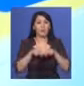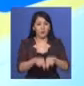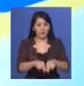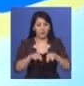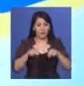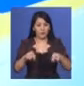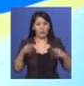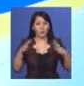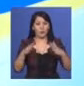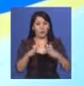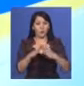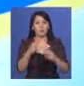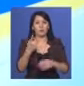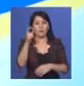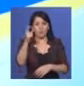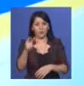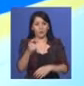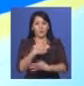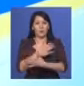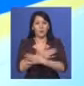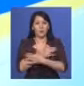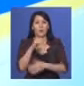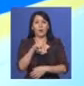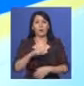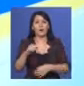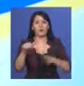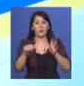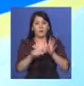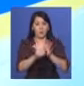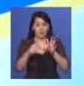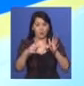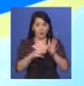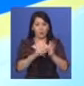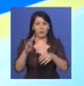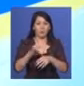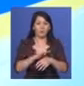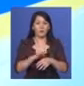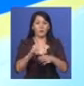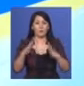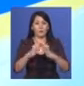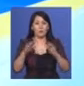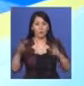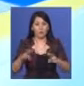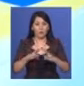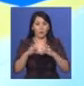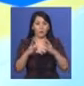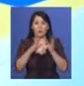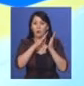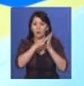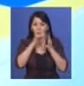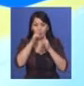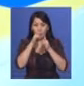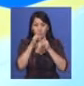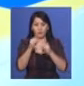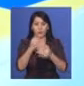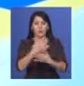Петропавлда жеке үйден үш адамның мәйіті табылды. Олар тамыздың 6-сынан 7-сіне қараған түні баспаналарында өрт шығып, ұйқыларынан оянбай